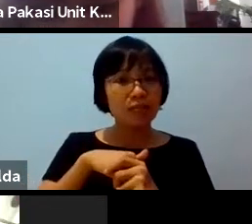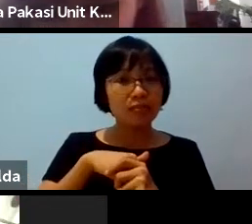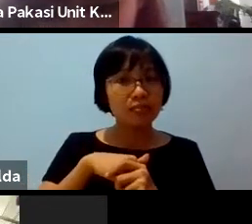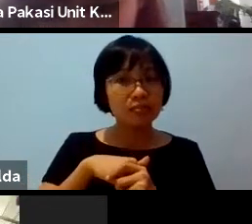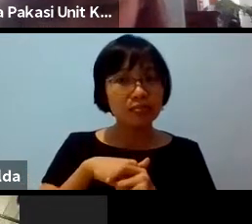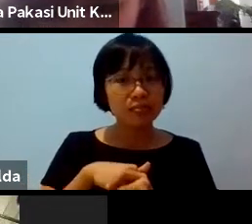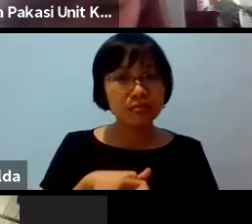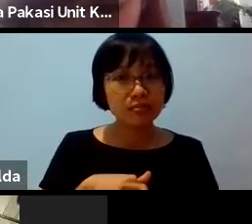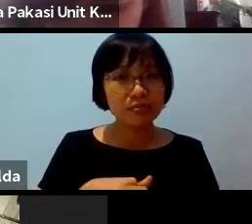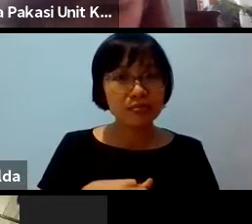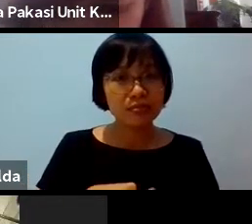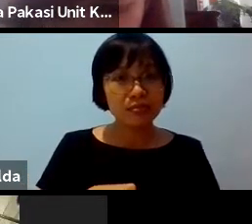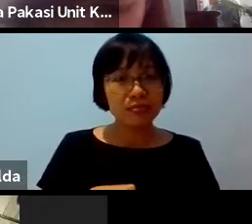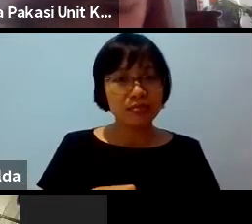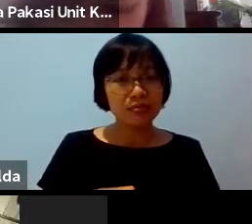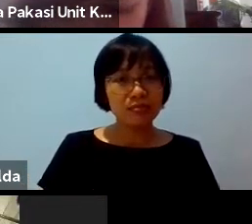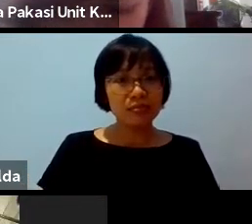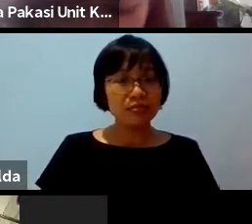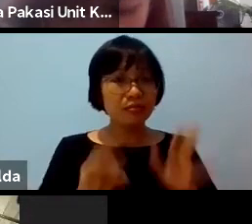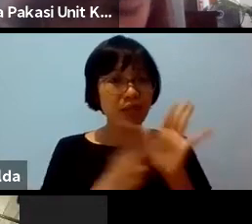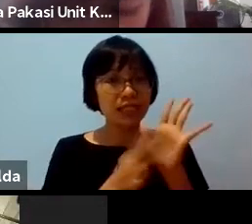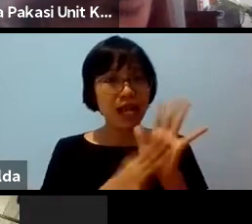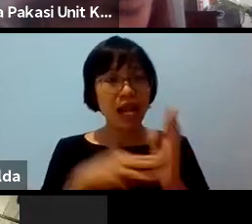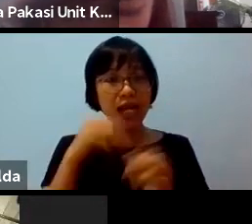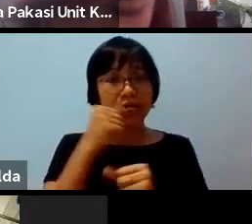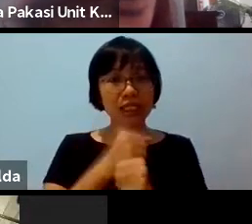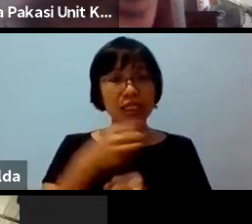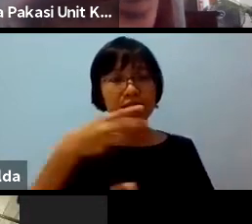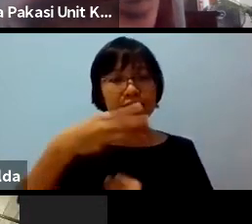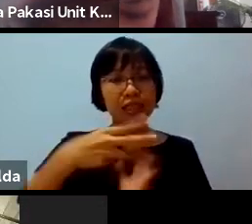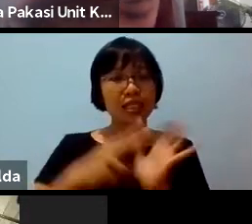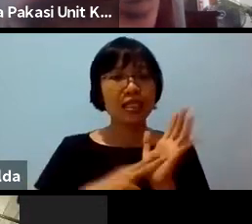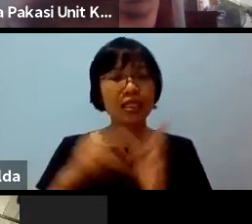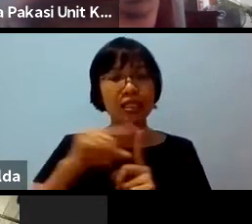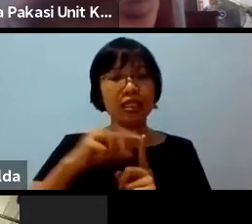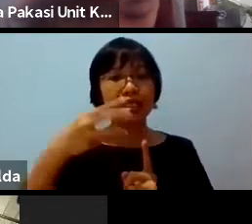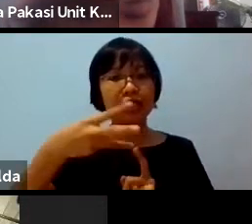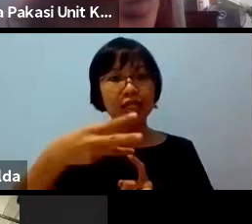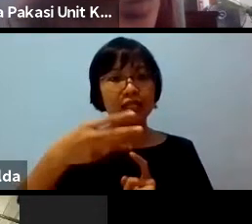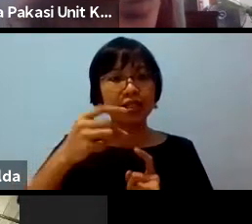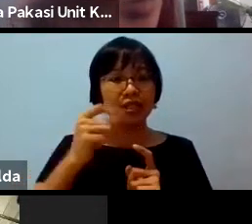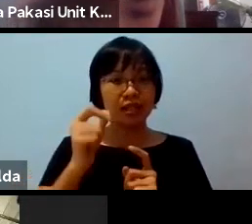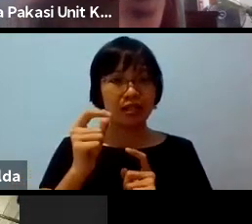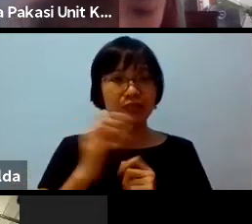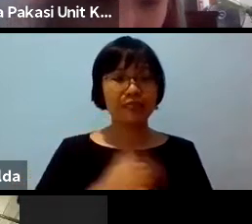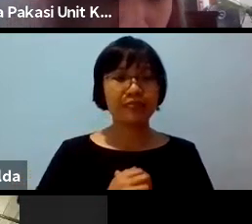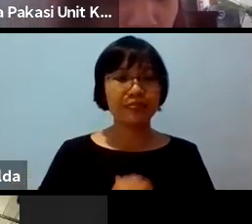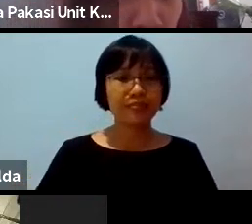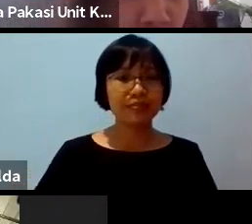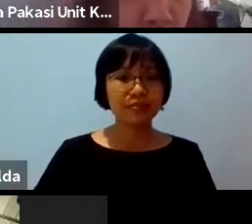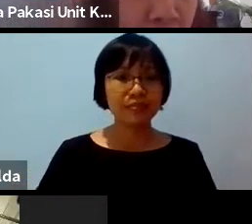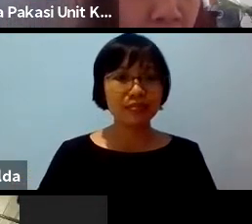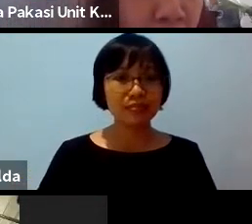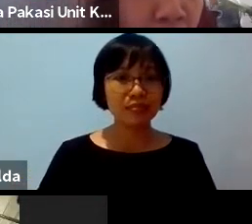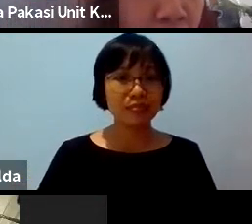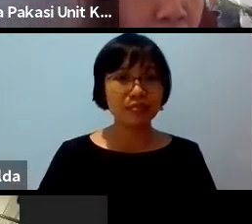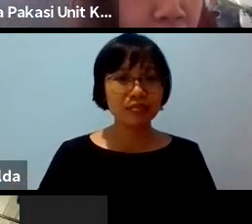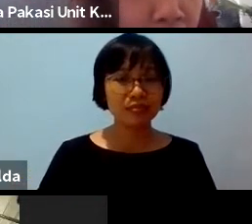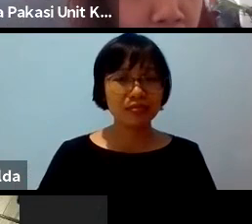gender, feminisme, dan lain-lain, masih sangat ketinggalan. Harus dibilang nyaris tidak ada knowledge